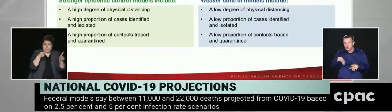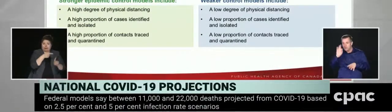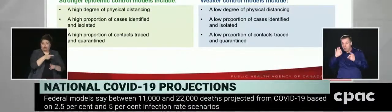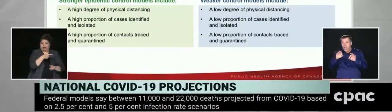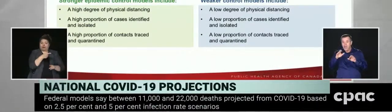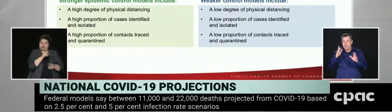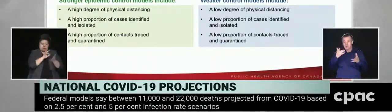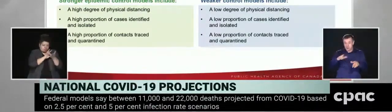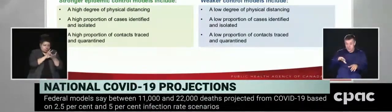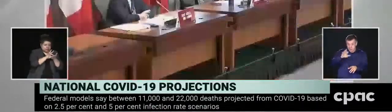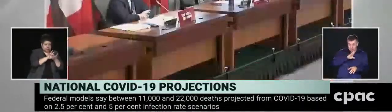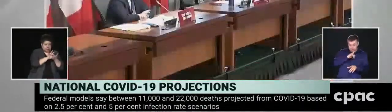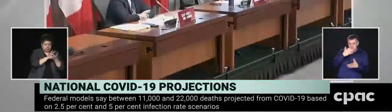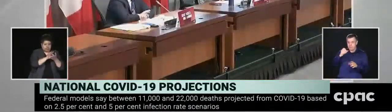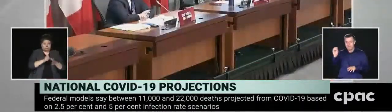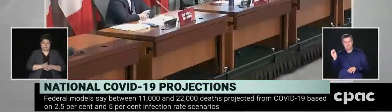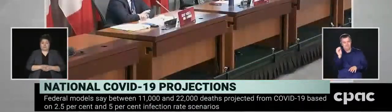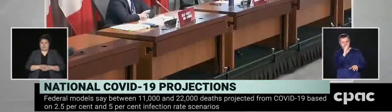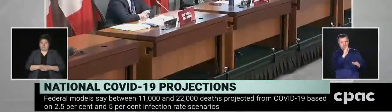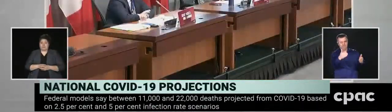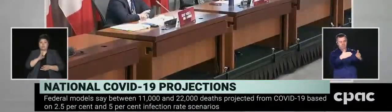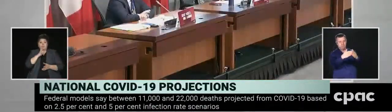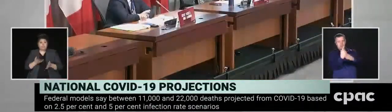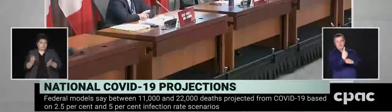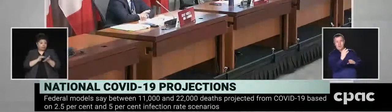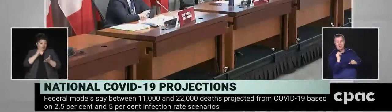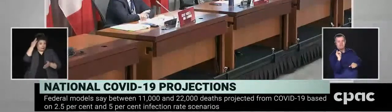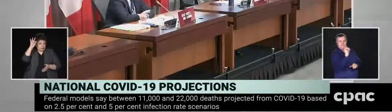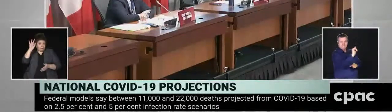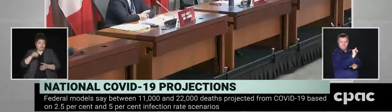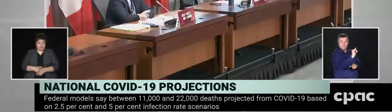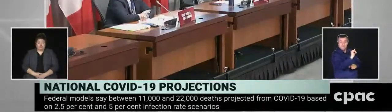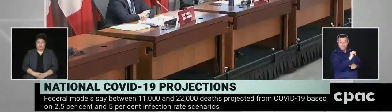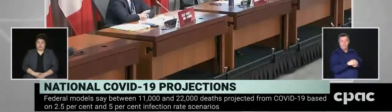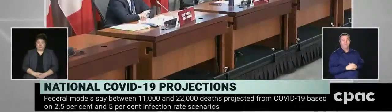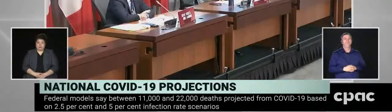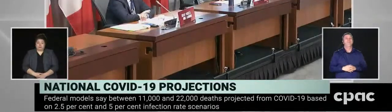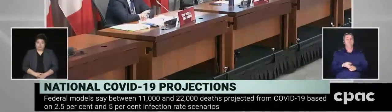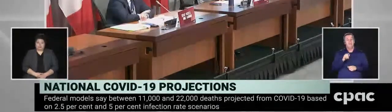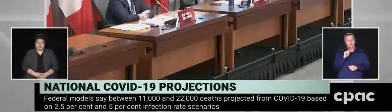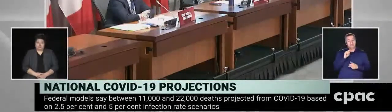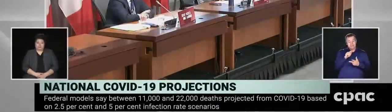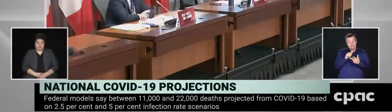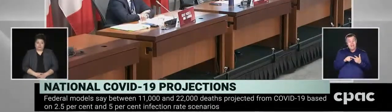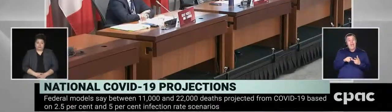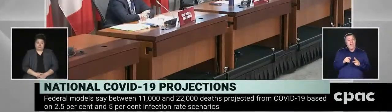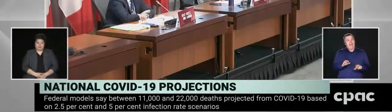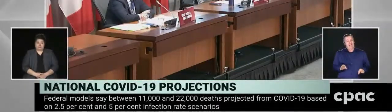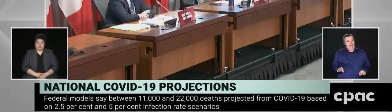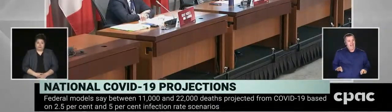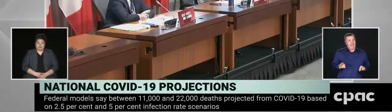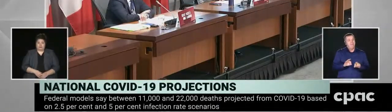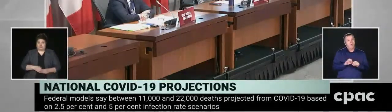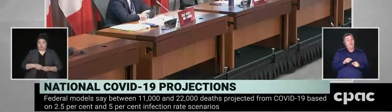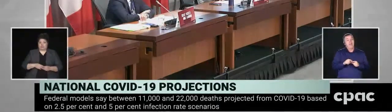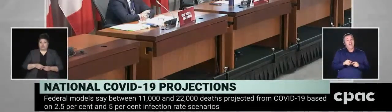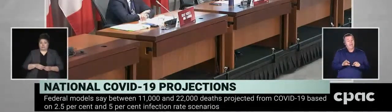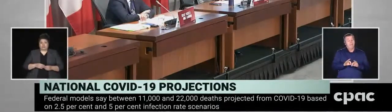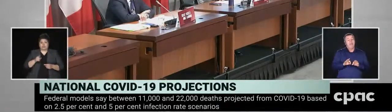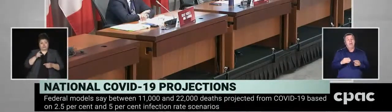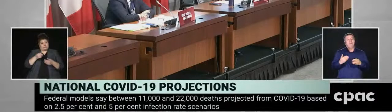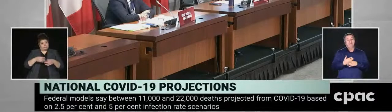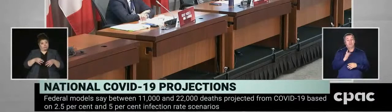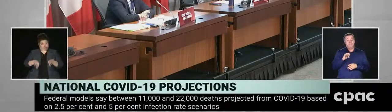Diapositive 13. Il s'agit d'une diapositive très importante puisqu'elle tient compte des mesures que nous avons mises en place à